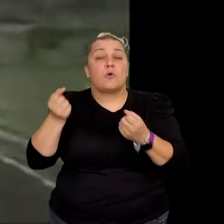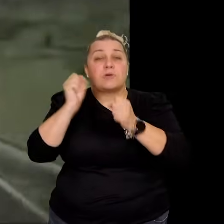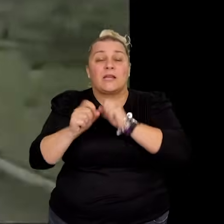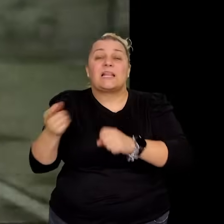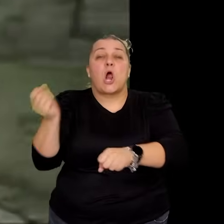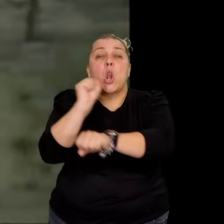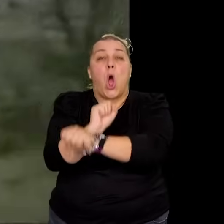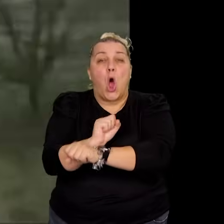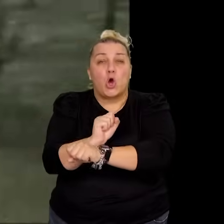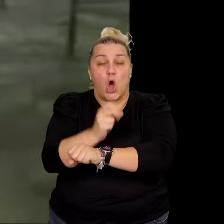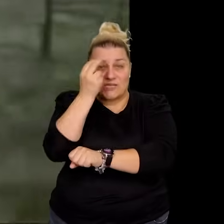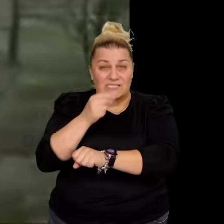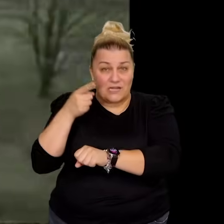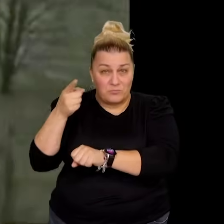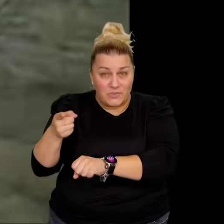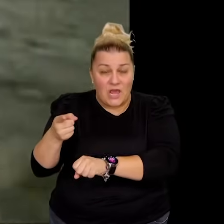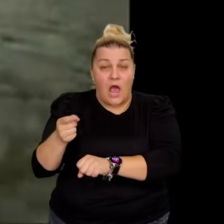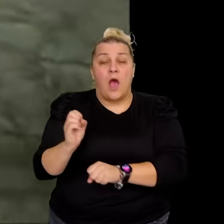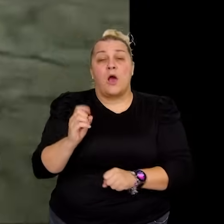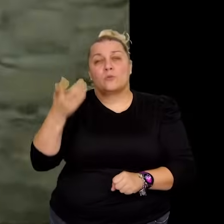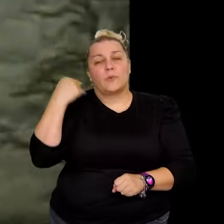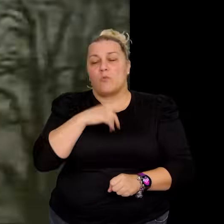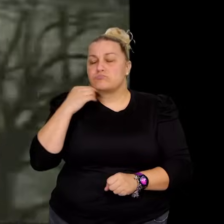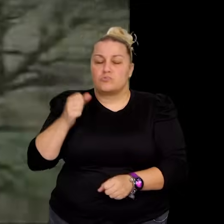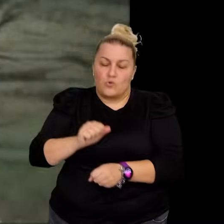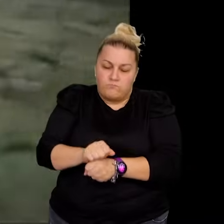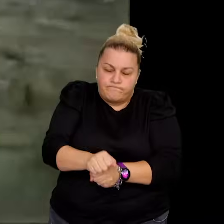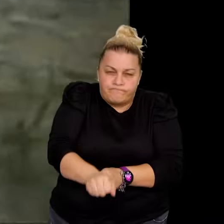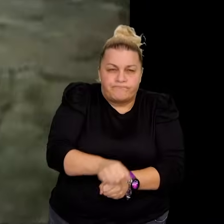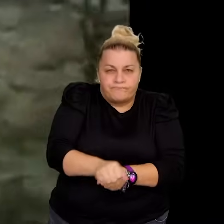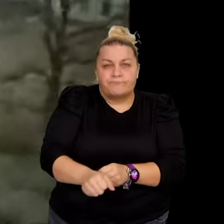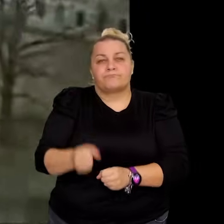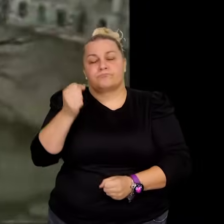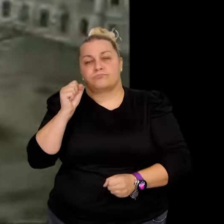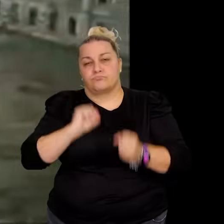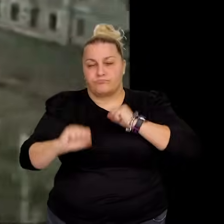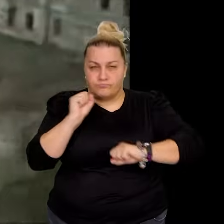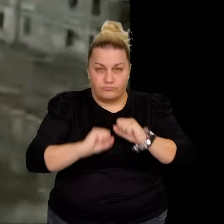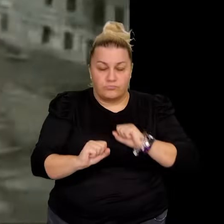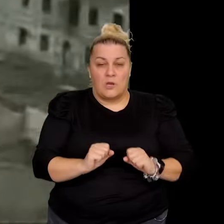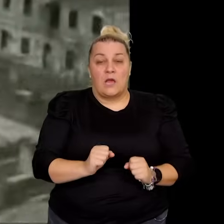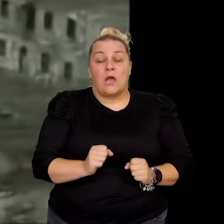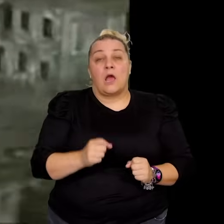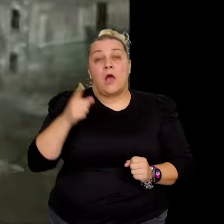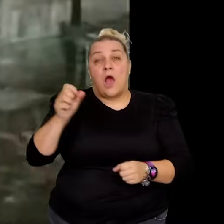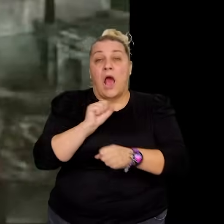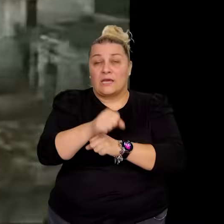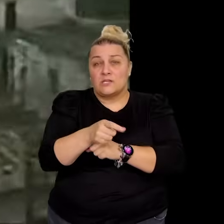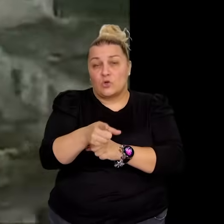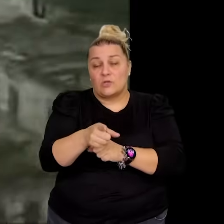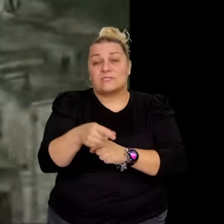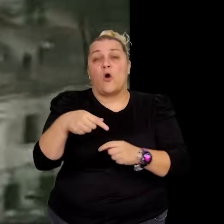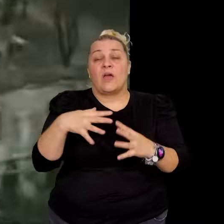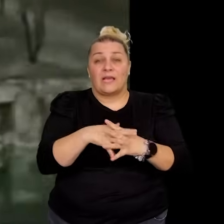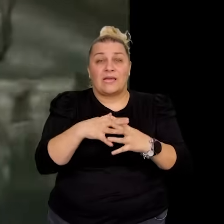je u zarobljeničkim logorima u Srbiji gdje su pretežno bili izloženi zaustavljanjima, u nekim slučajevima vrlo svirepim. Agresor je tijekom bitke